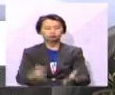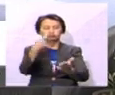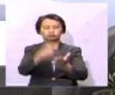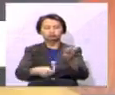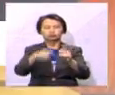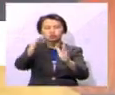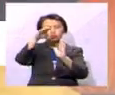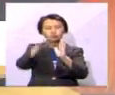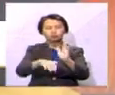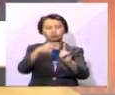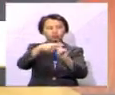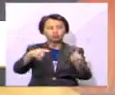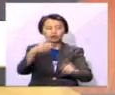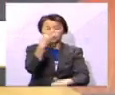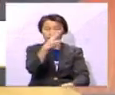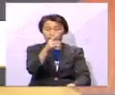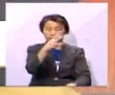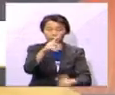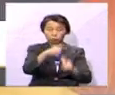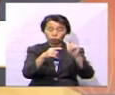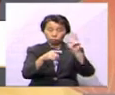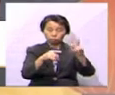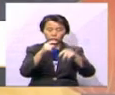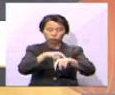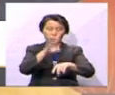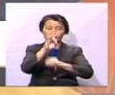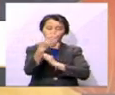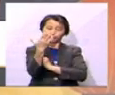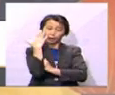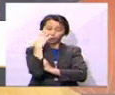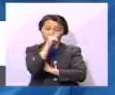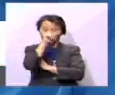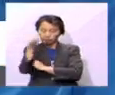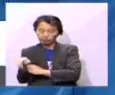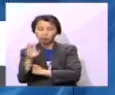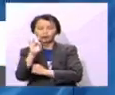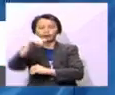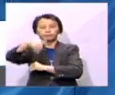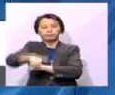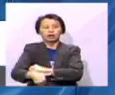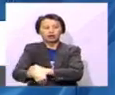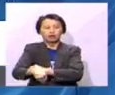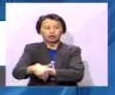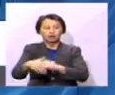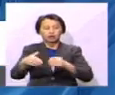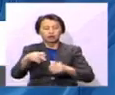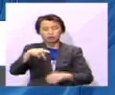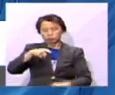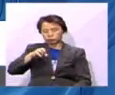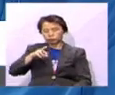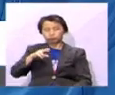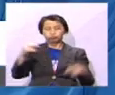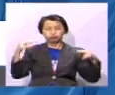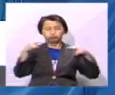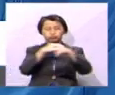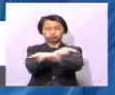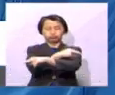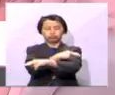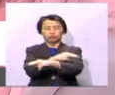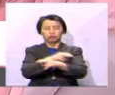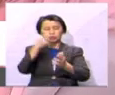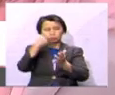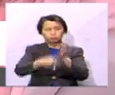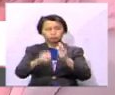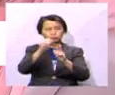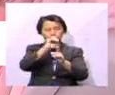Diskaun akan diberikan pada 16 Februari bermula pukul 8 pagi sehingga 8 malam. Prolintas membuat pengumuman diskaun berkenaan pada